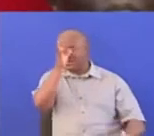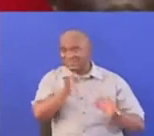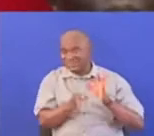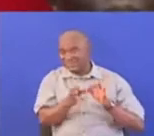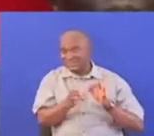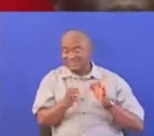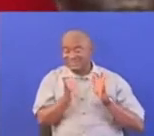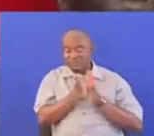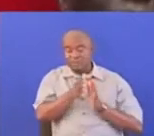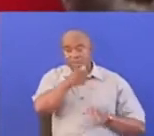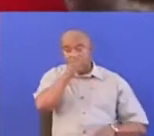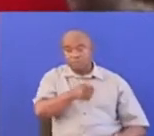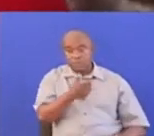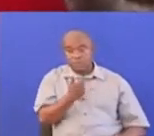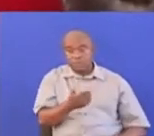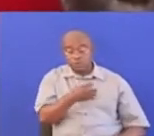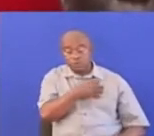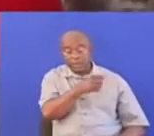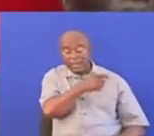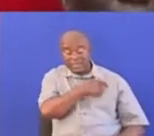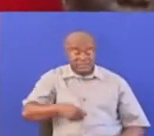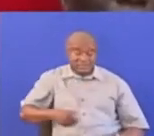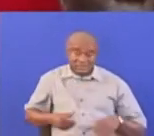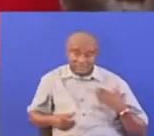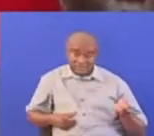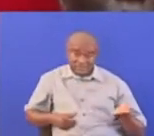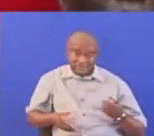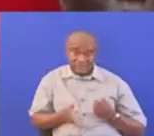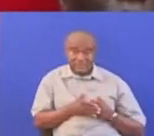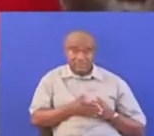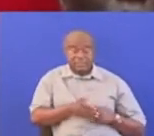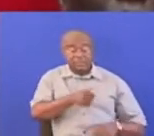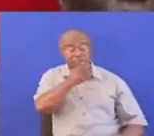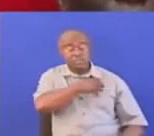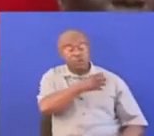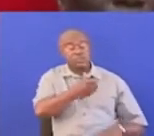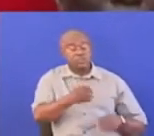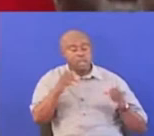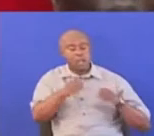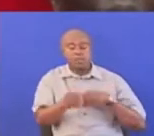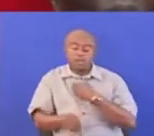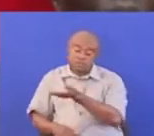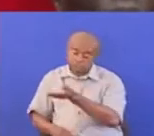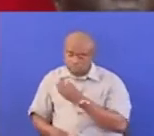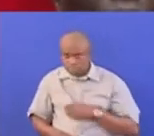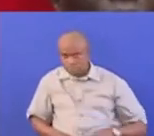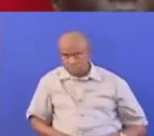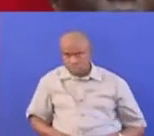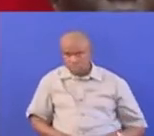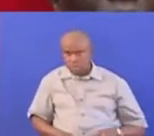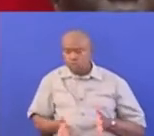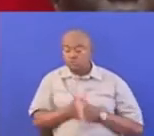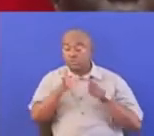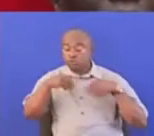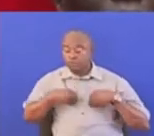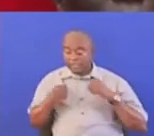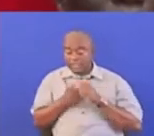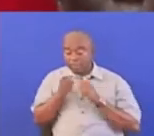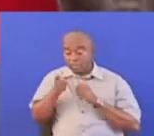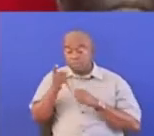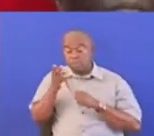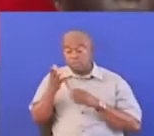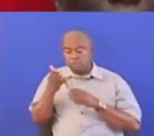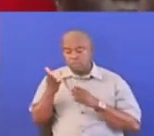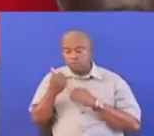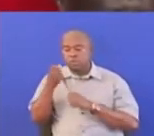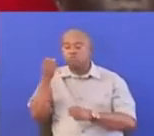Naomba kumpongeza sana mheshimiwa rais na kumpongeza sana mheshimiwa waziri na kamati kwa kuridhia jambo hili liweze kufanyika.